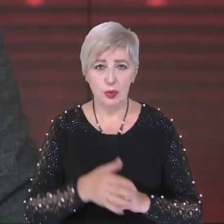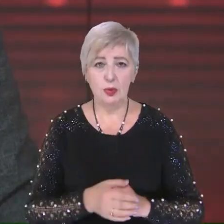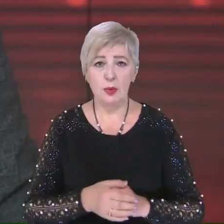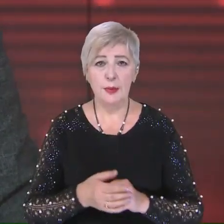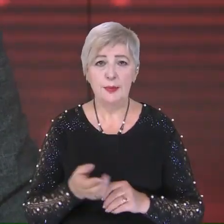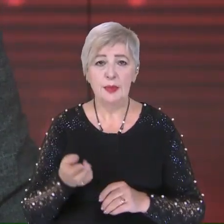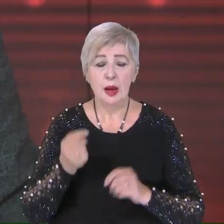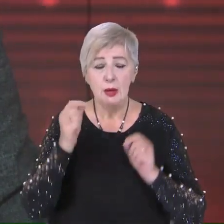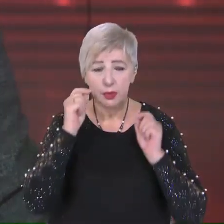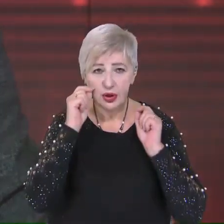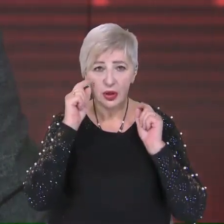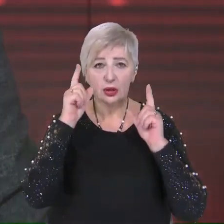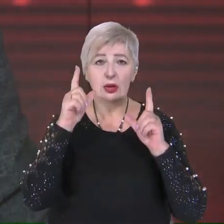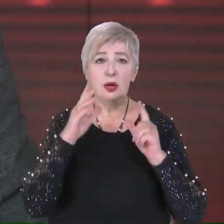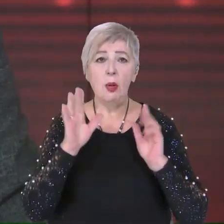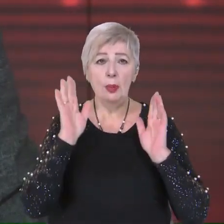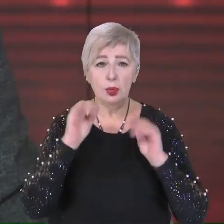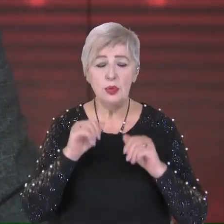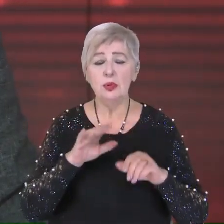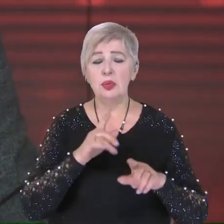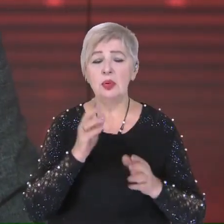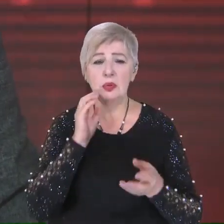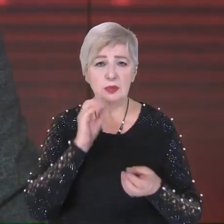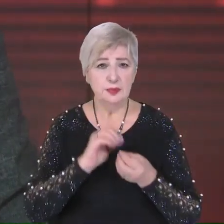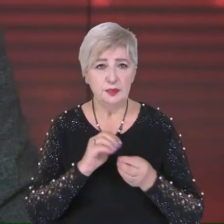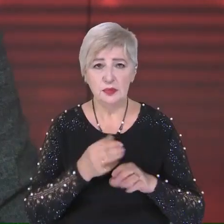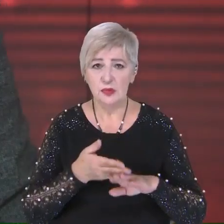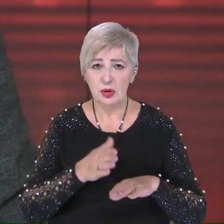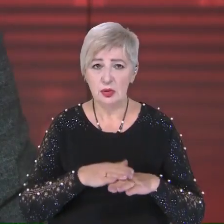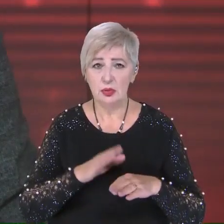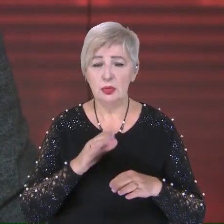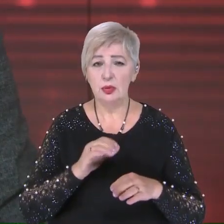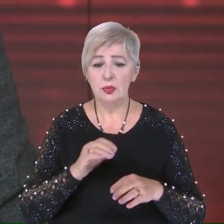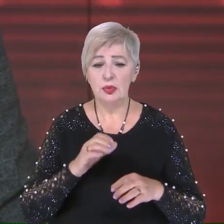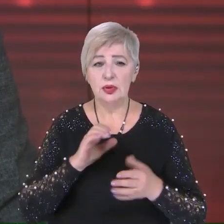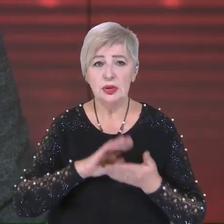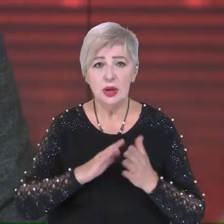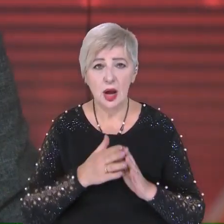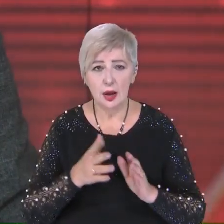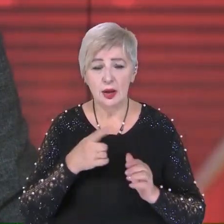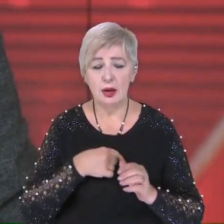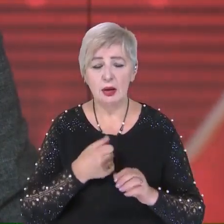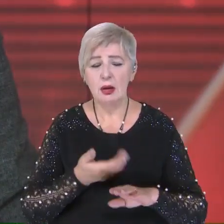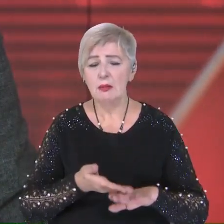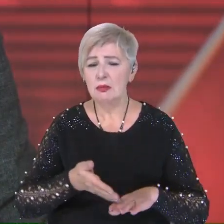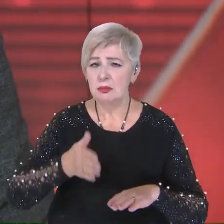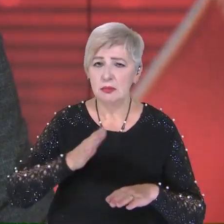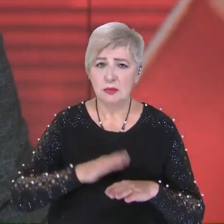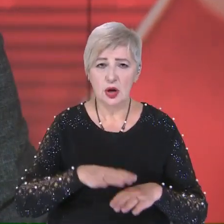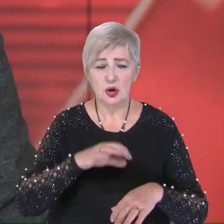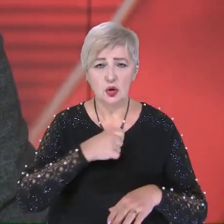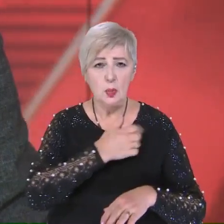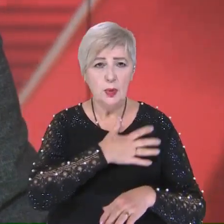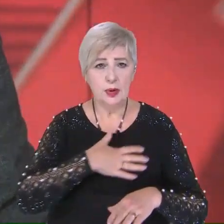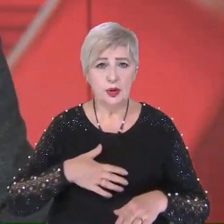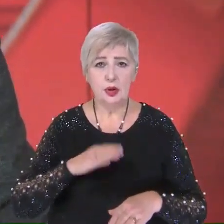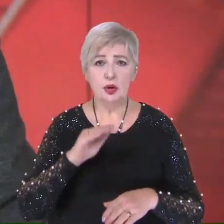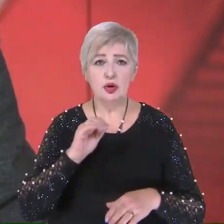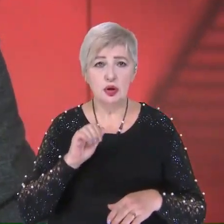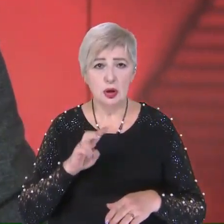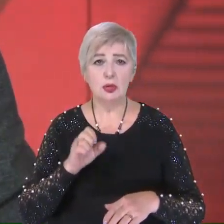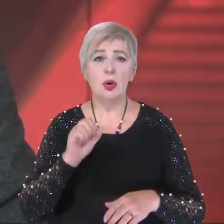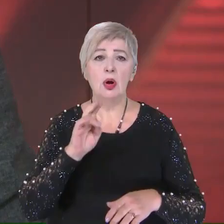Прийшла до тями, проте й досі у важкому стані. Найтяжчу поранену на Південмаші військову Жанну Шарову